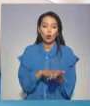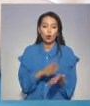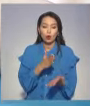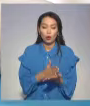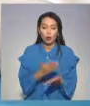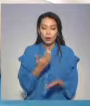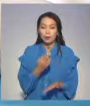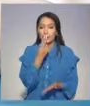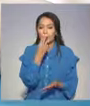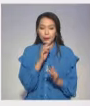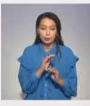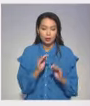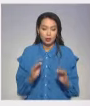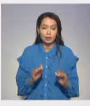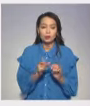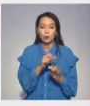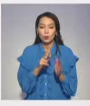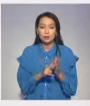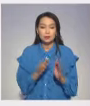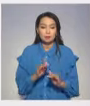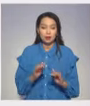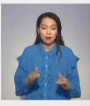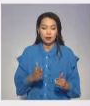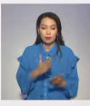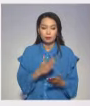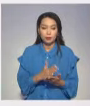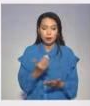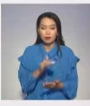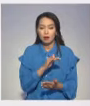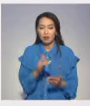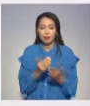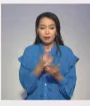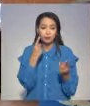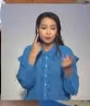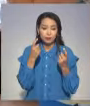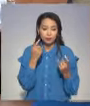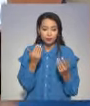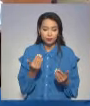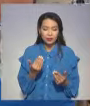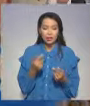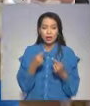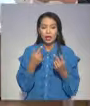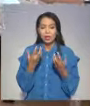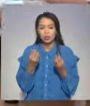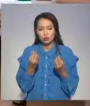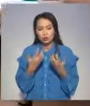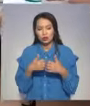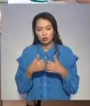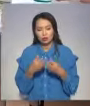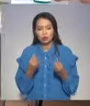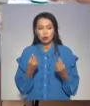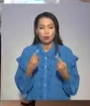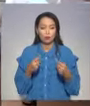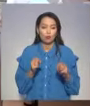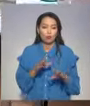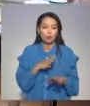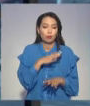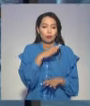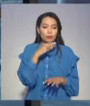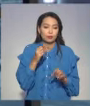ішінде кәмелетке толмаған 18 бала бар. Бұл ресми мәлімет. Бейресми статистика одан әлдеқайда көп болуы